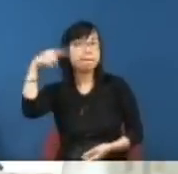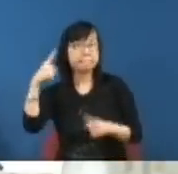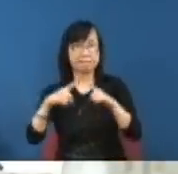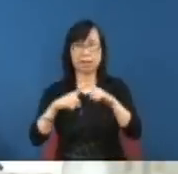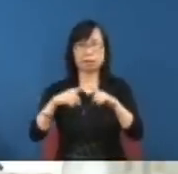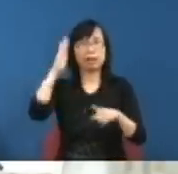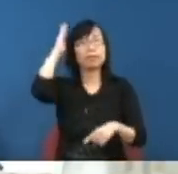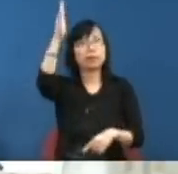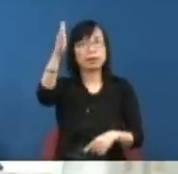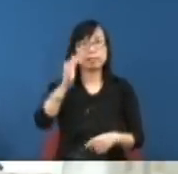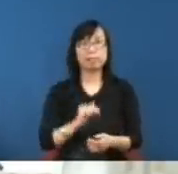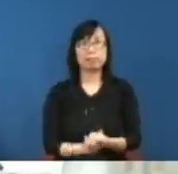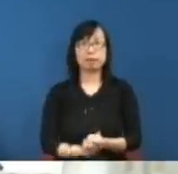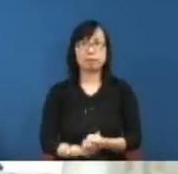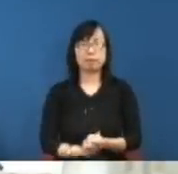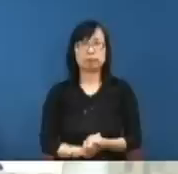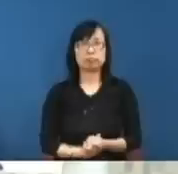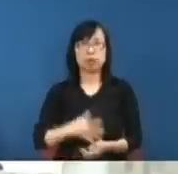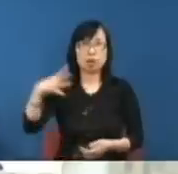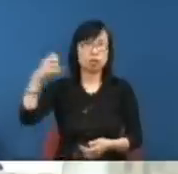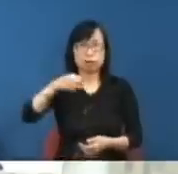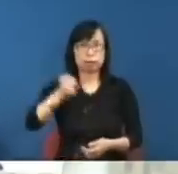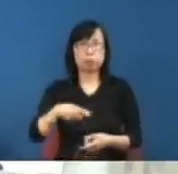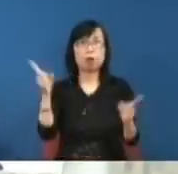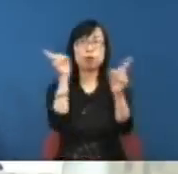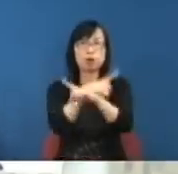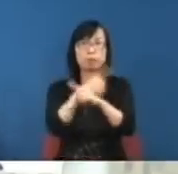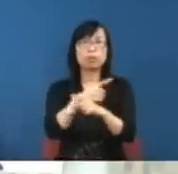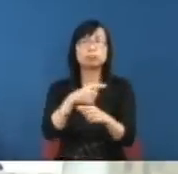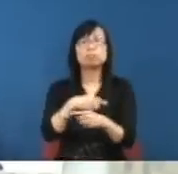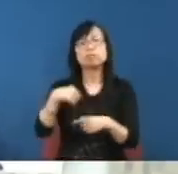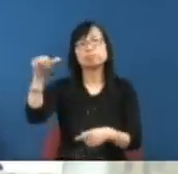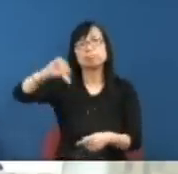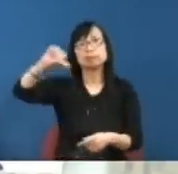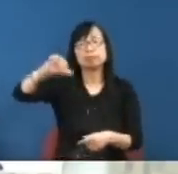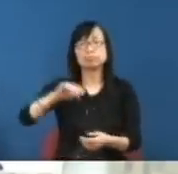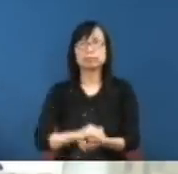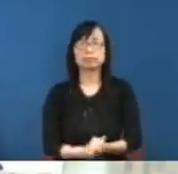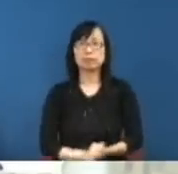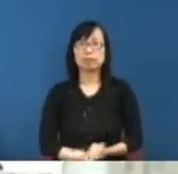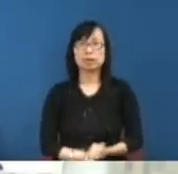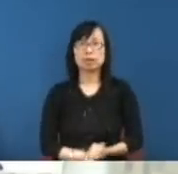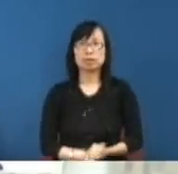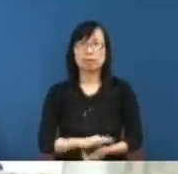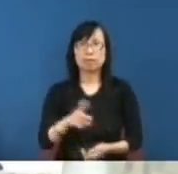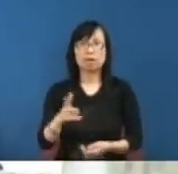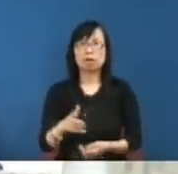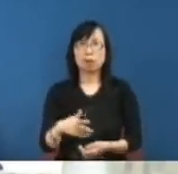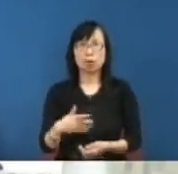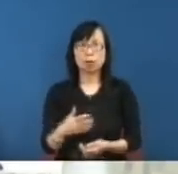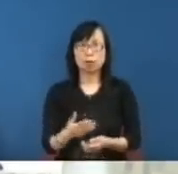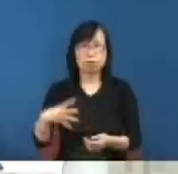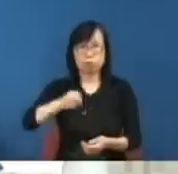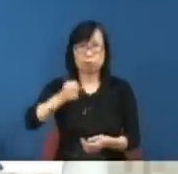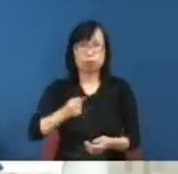望奧巴馬代表佢落空咗啦。奧巴馬當選之後，不單止不能夠抵禦